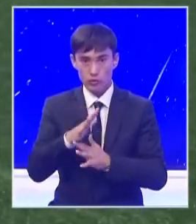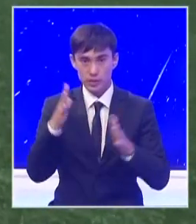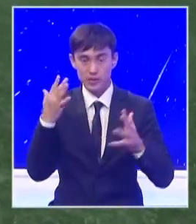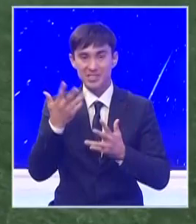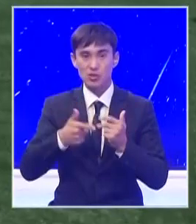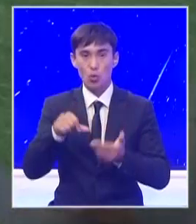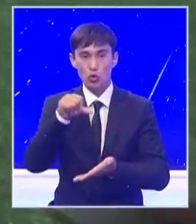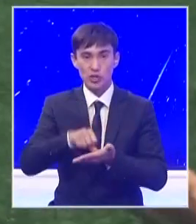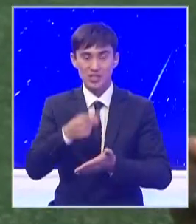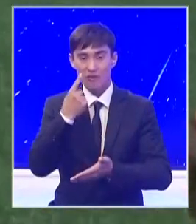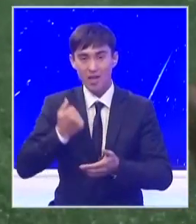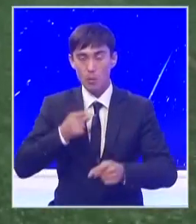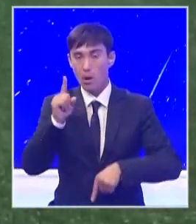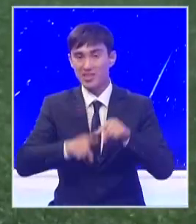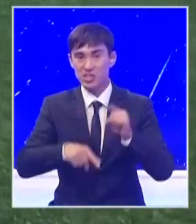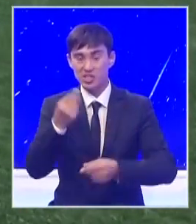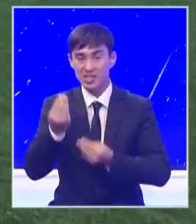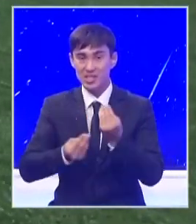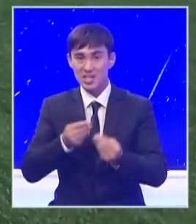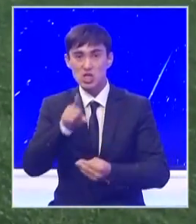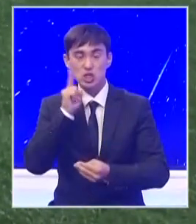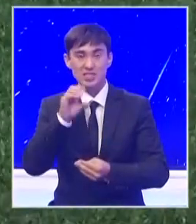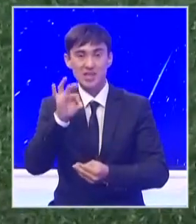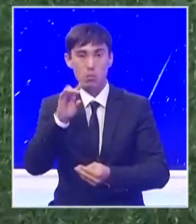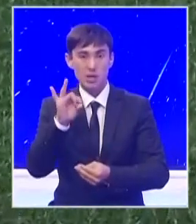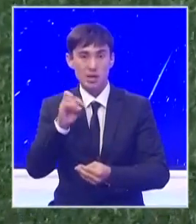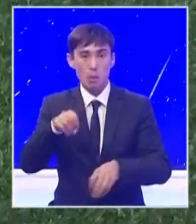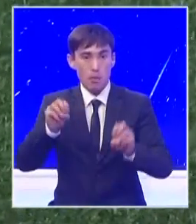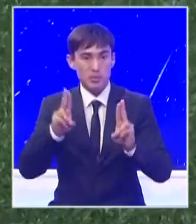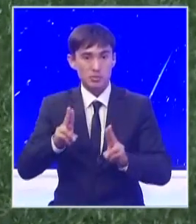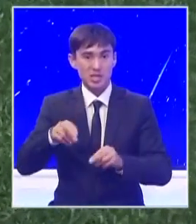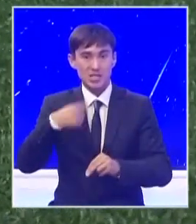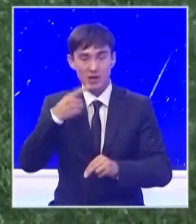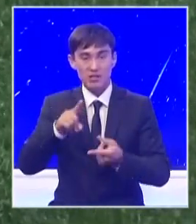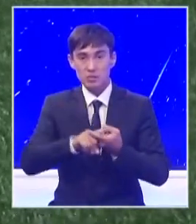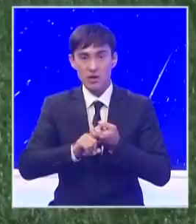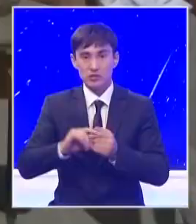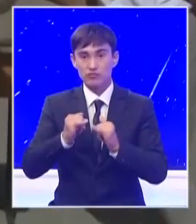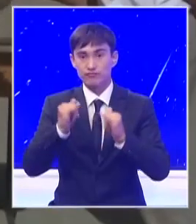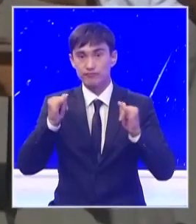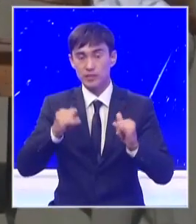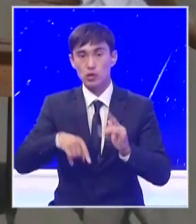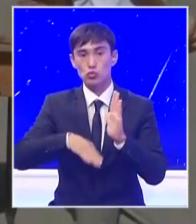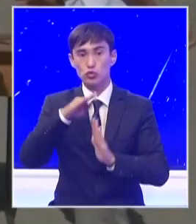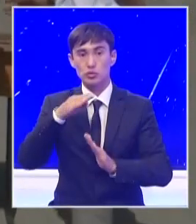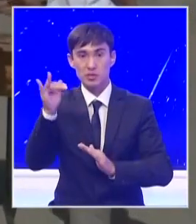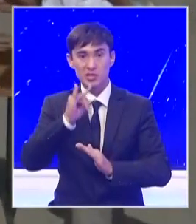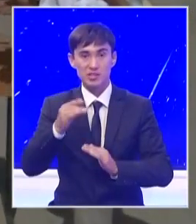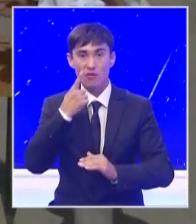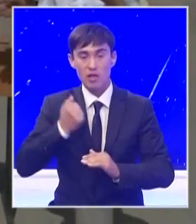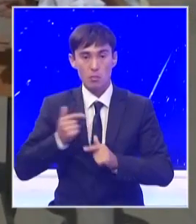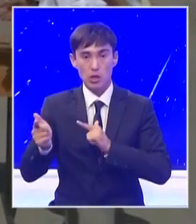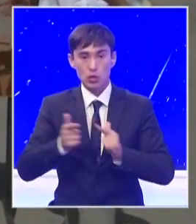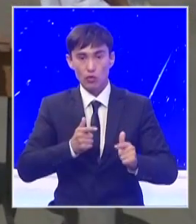число участников в военно-патриотических играх «ЖАС-Сарбас». По мнению специалистов, это связано с растущим интересом подростков к военной